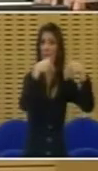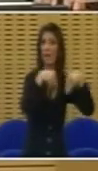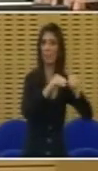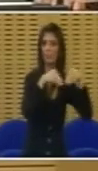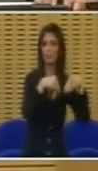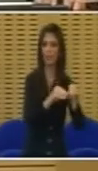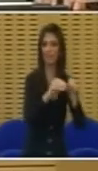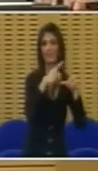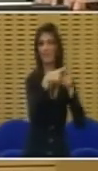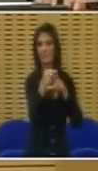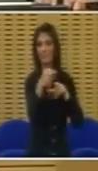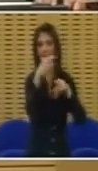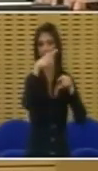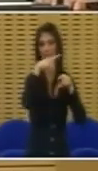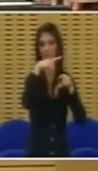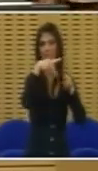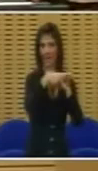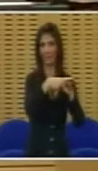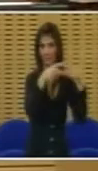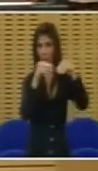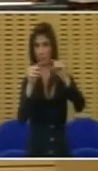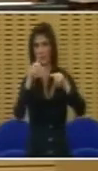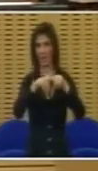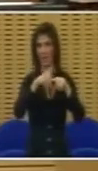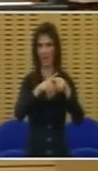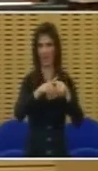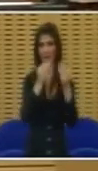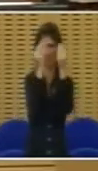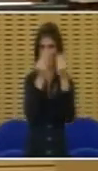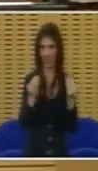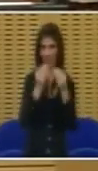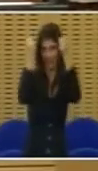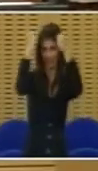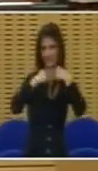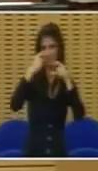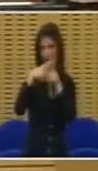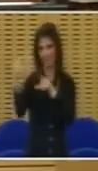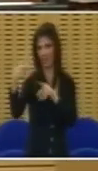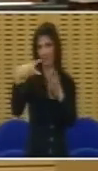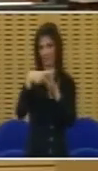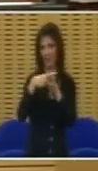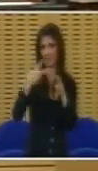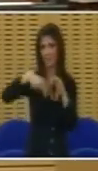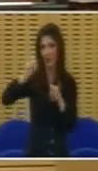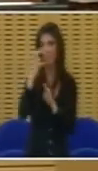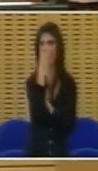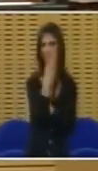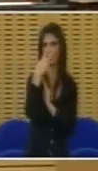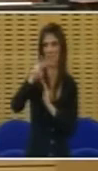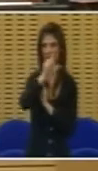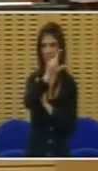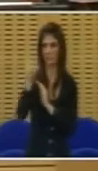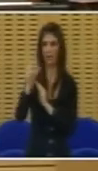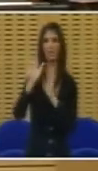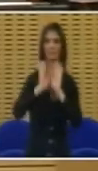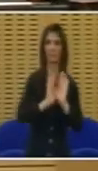των κυπριακών τραπεζών στην Ελλάδα με κόστος στις κυπριακές τράπεζες πέραν των 3 δισεκατομμυρίων.